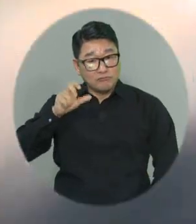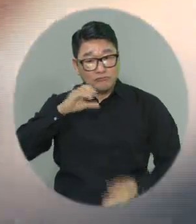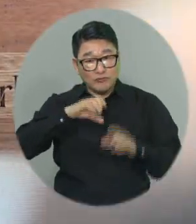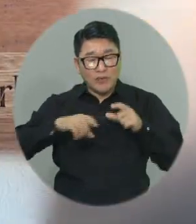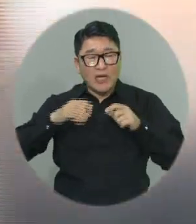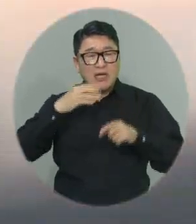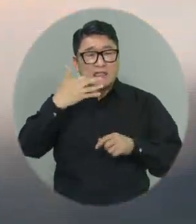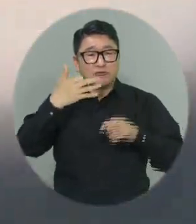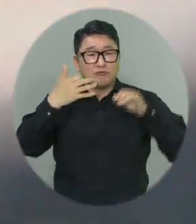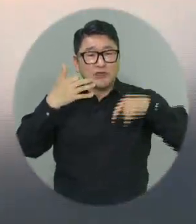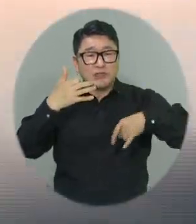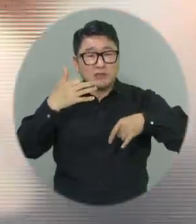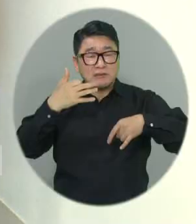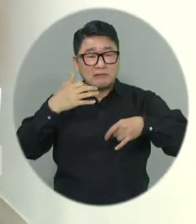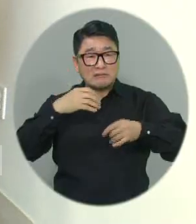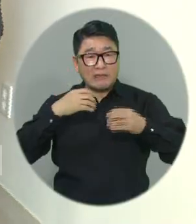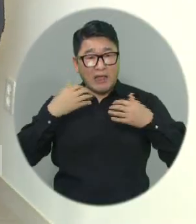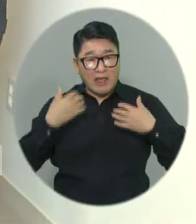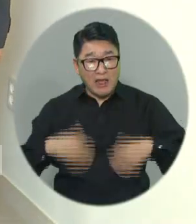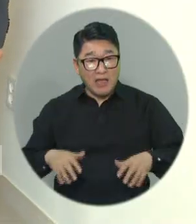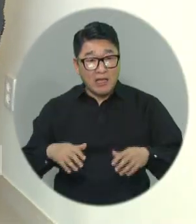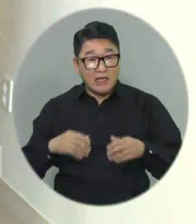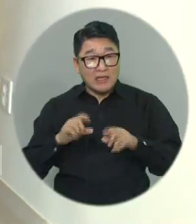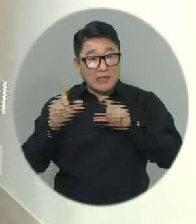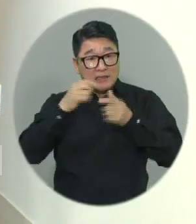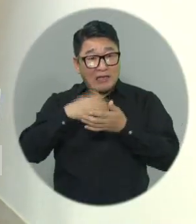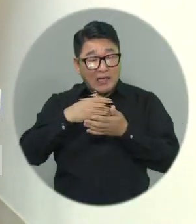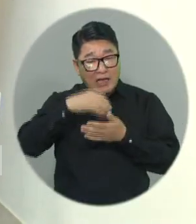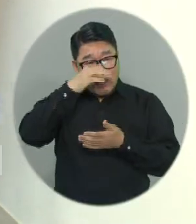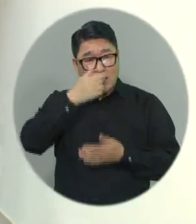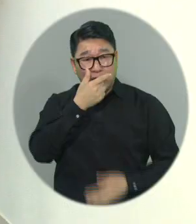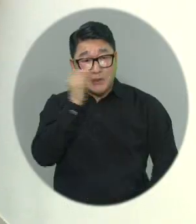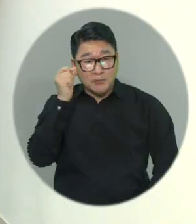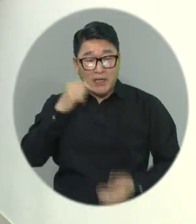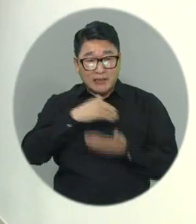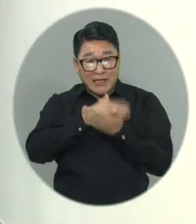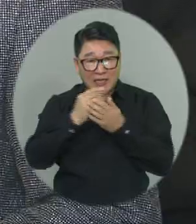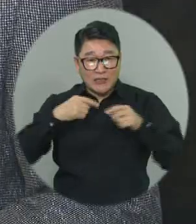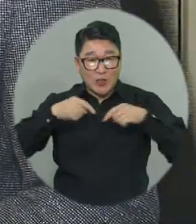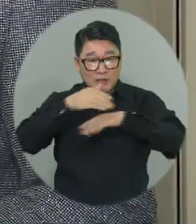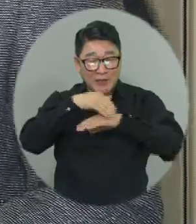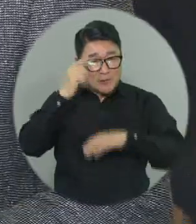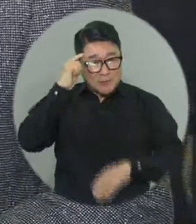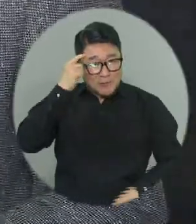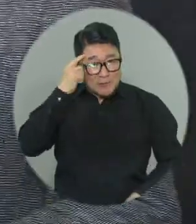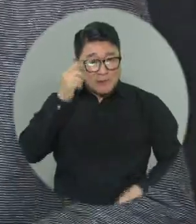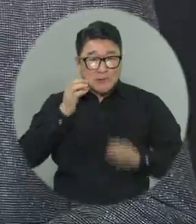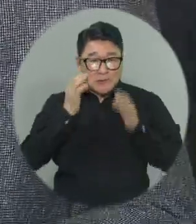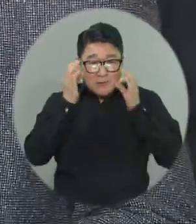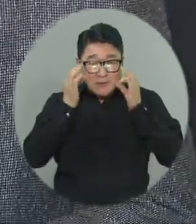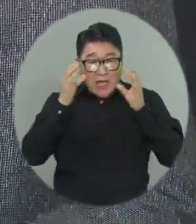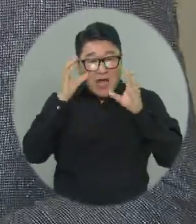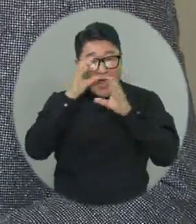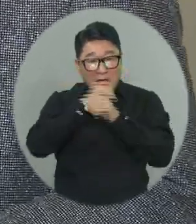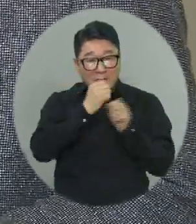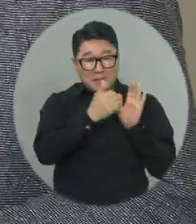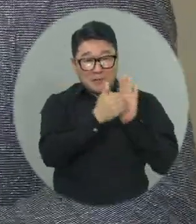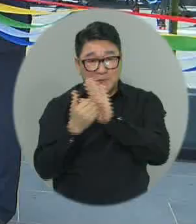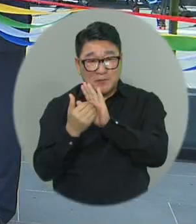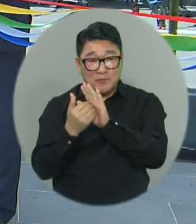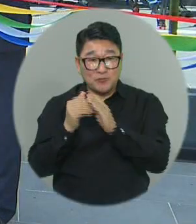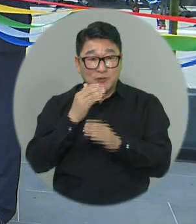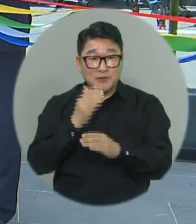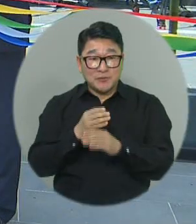19위 수준인 강진군. 인구도 예산도 적지만 다양한 정책을 시도하며 소멸 위기에 적극 대응해 나가고